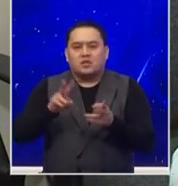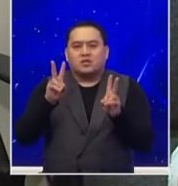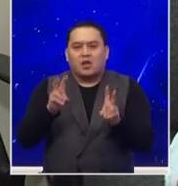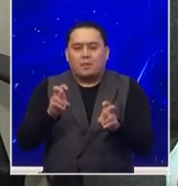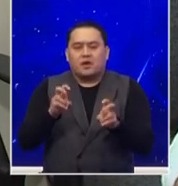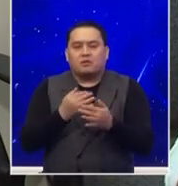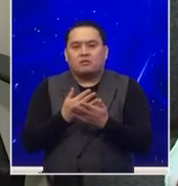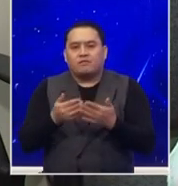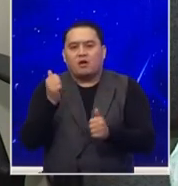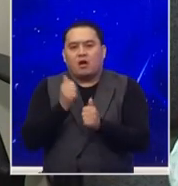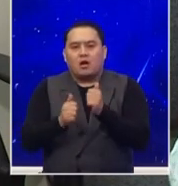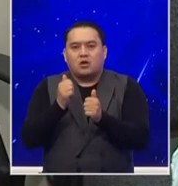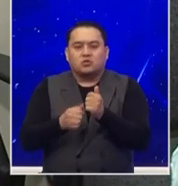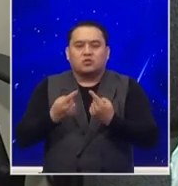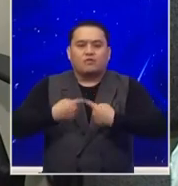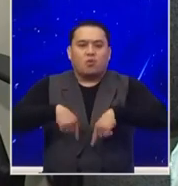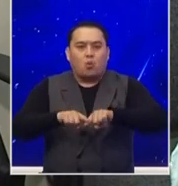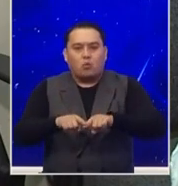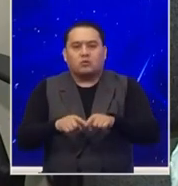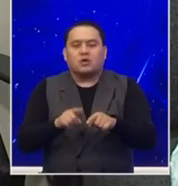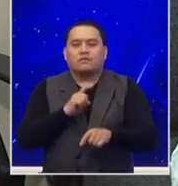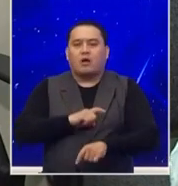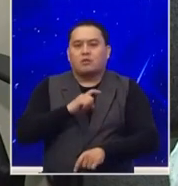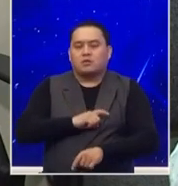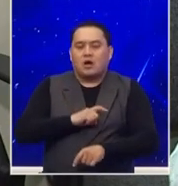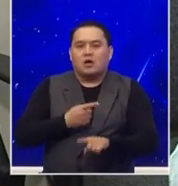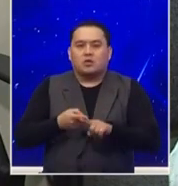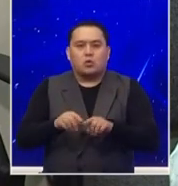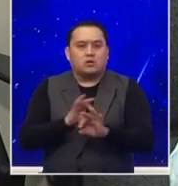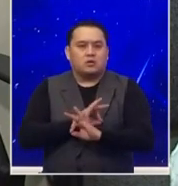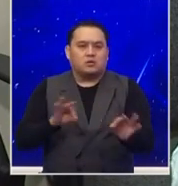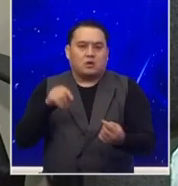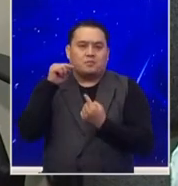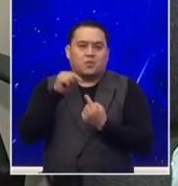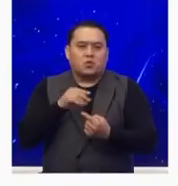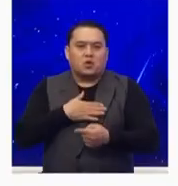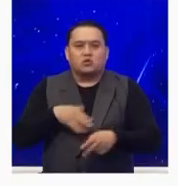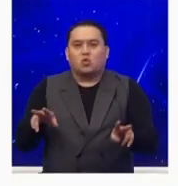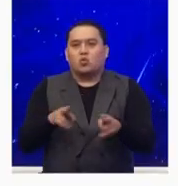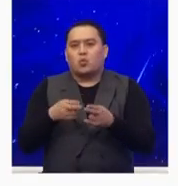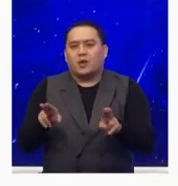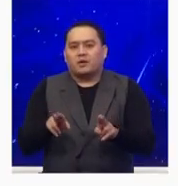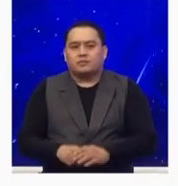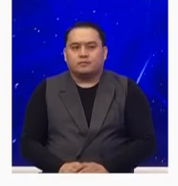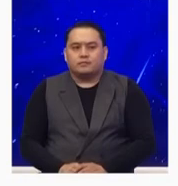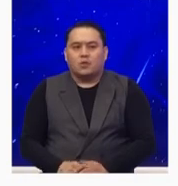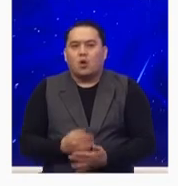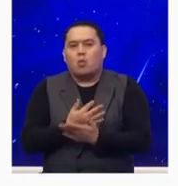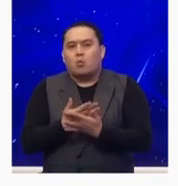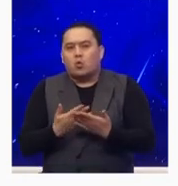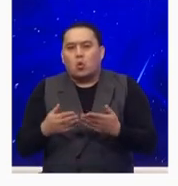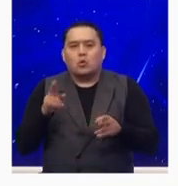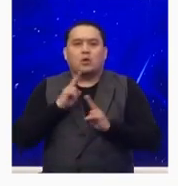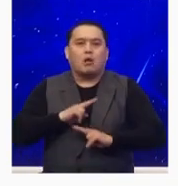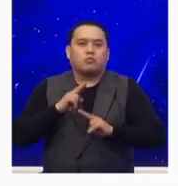видов жанра, в каждом свой стиль. И, как нам кажется, это название идеально подходит нашему клубу. Впереди у жанра очень много работы